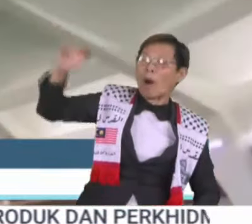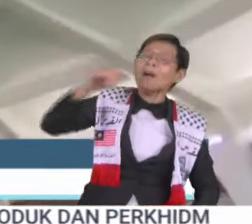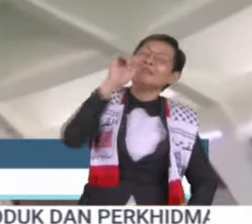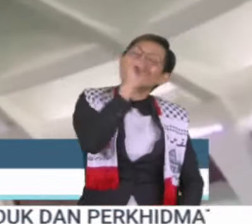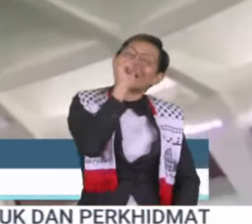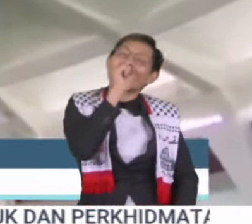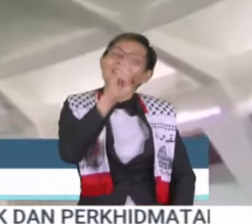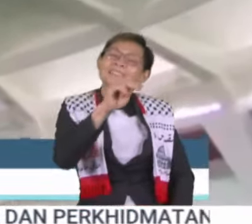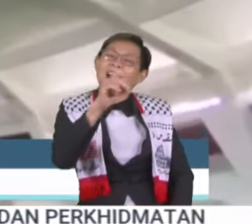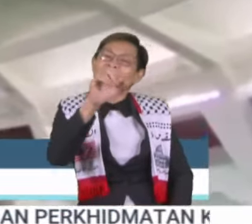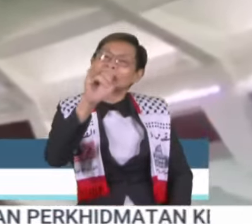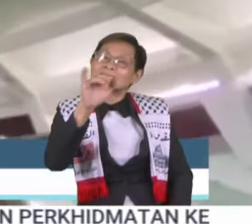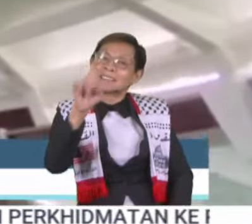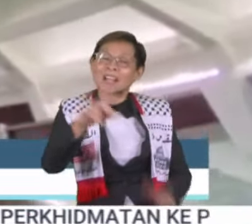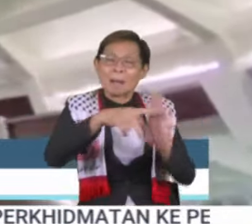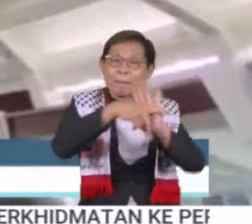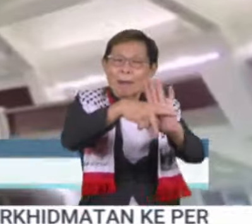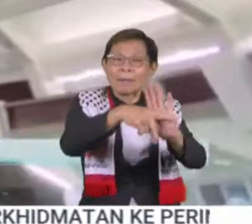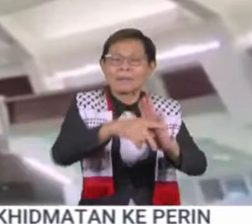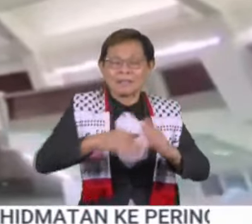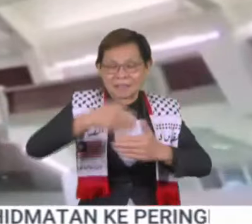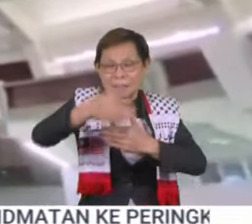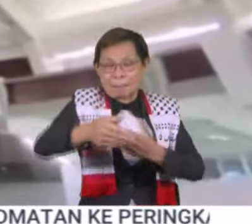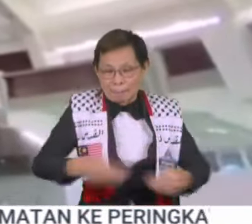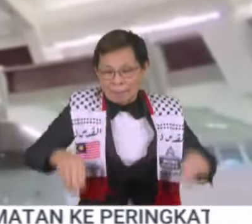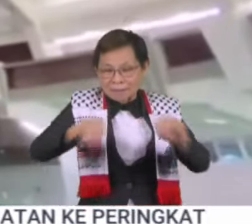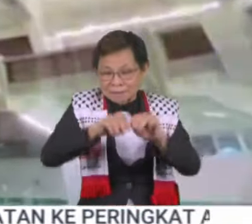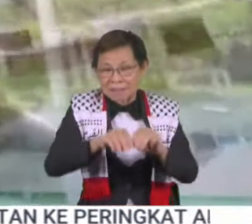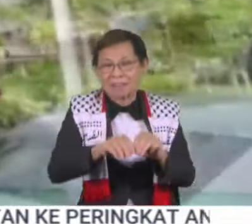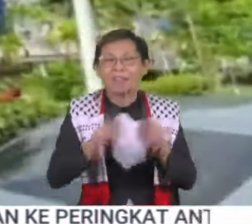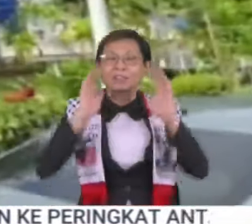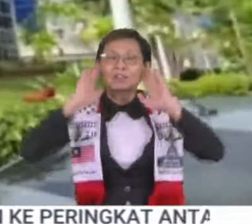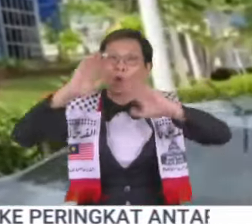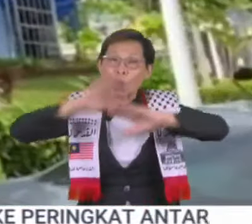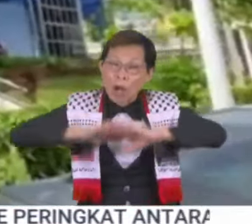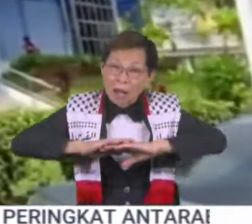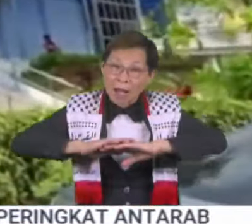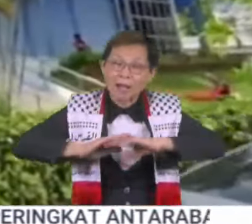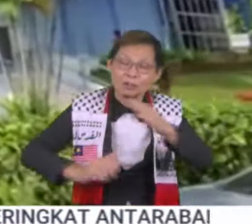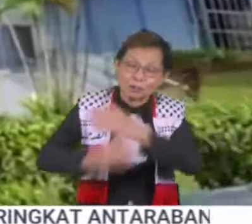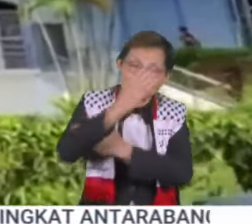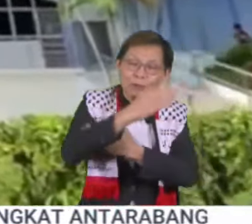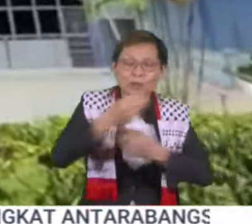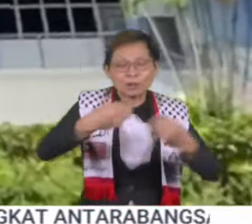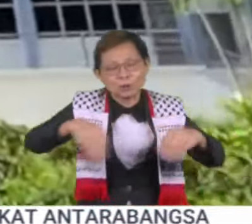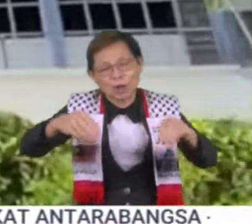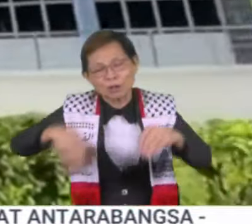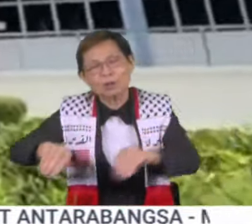nyanyian nasyid, pameran di dalam pekarangan masjid, solat subuh perdana dan jualan rahmah.